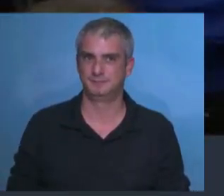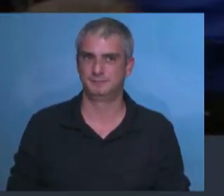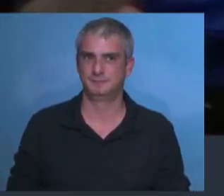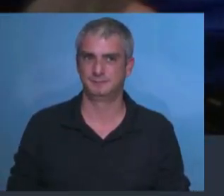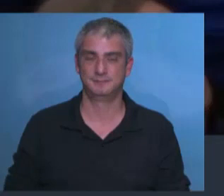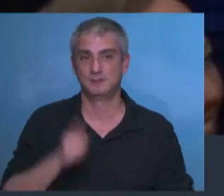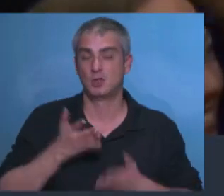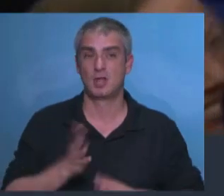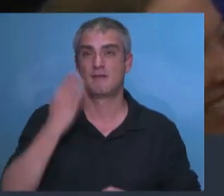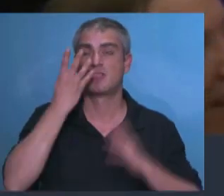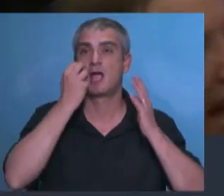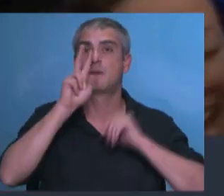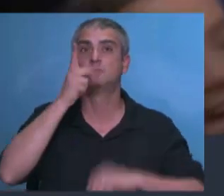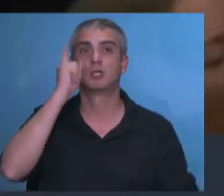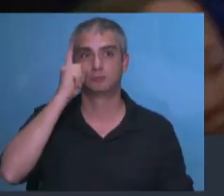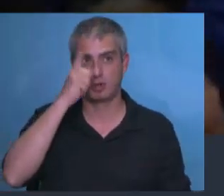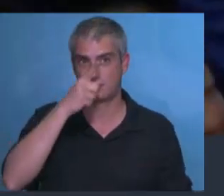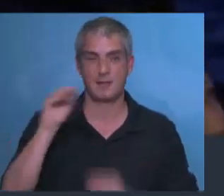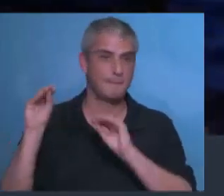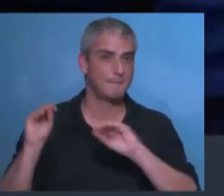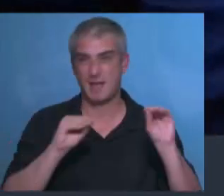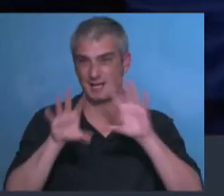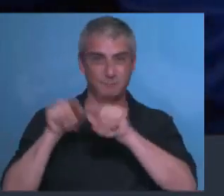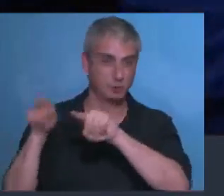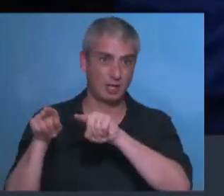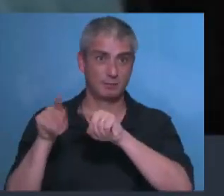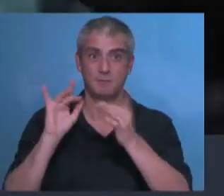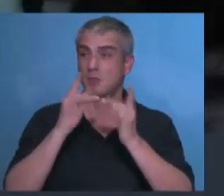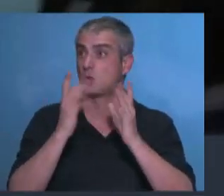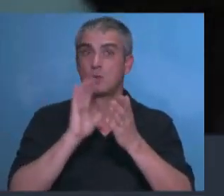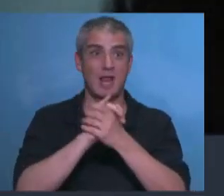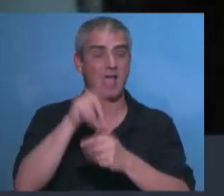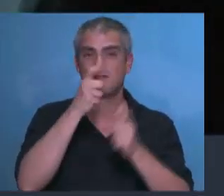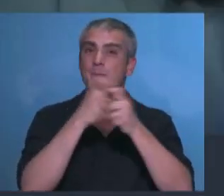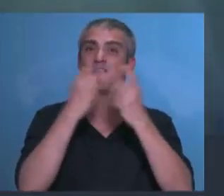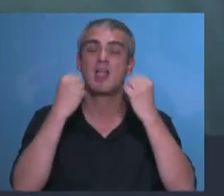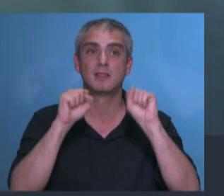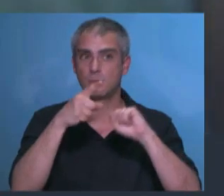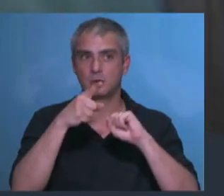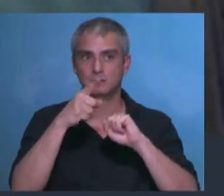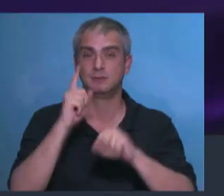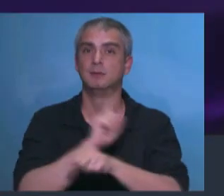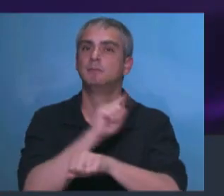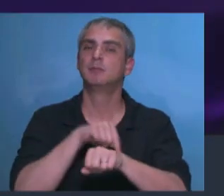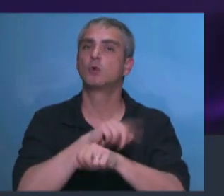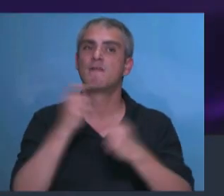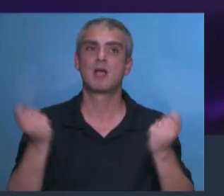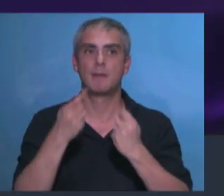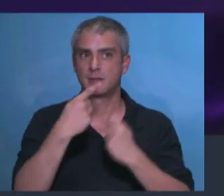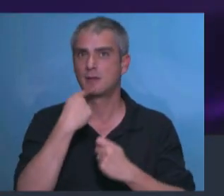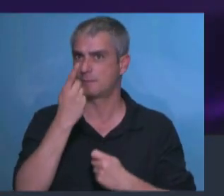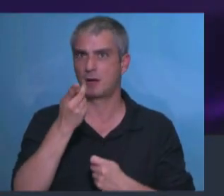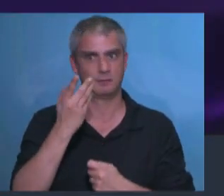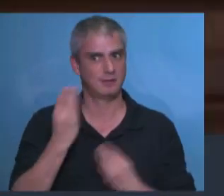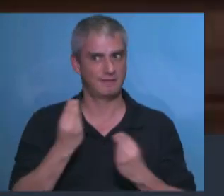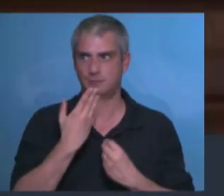היא נולדה לפני 42 שנים למאגרים מהגדה, ובניגוד לרוב חבריה במפלגה הדמוקרטית, במהלך קמפיין הבחירות היא השמיעה קולות